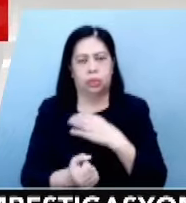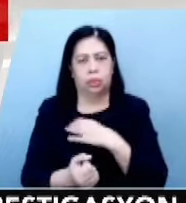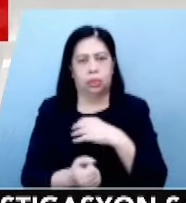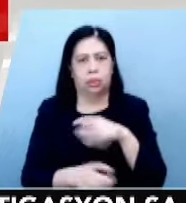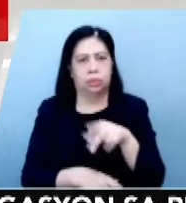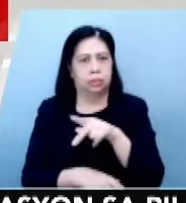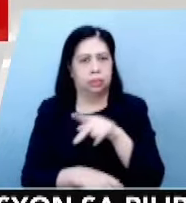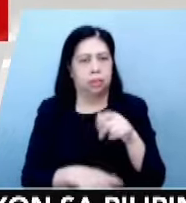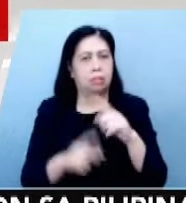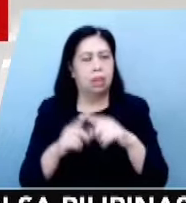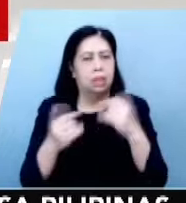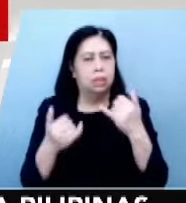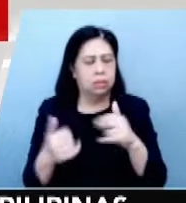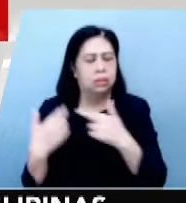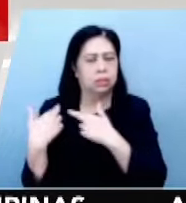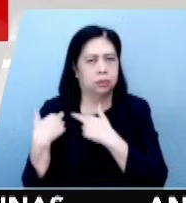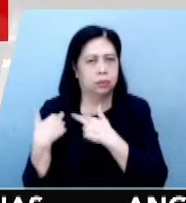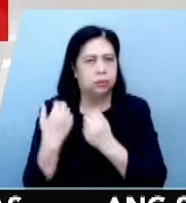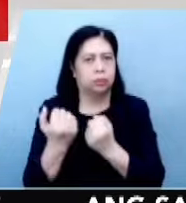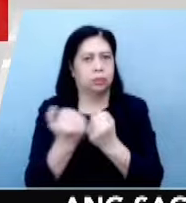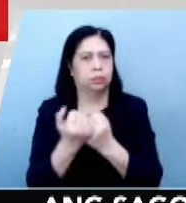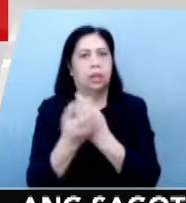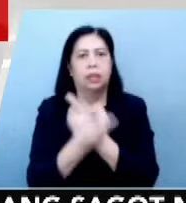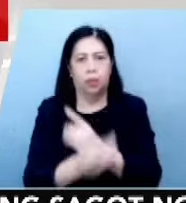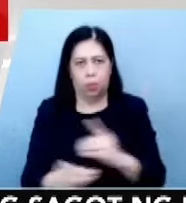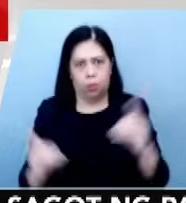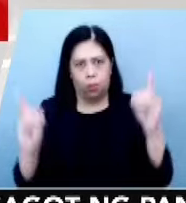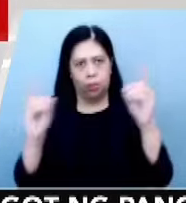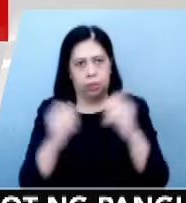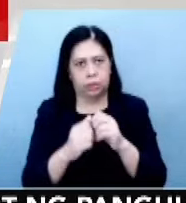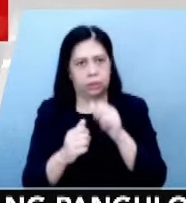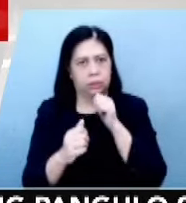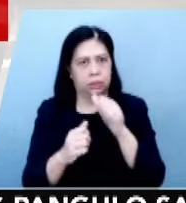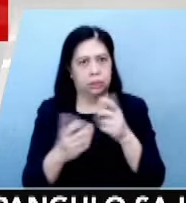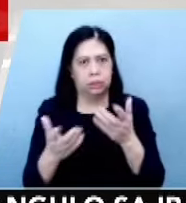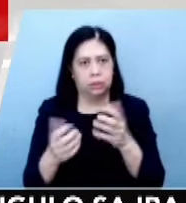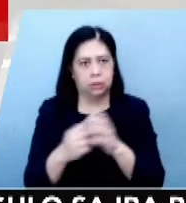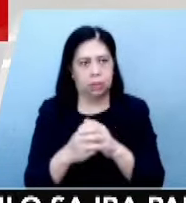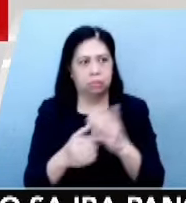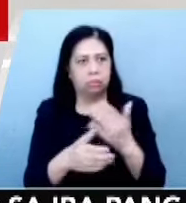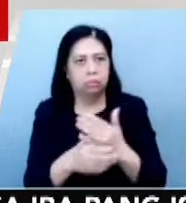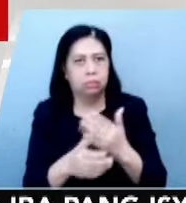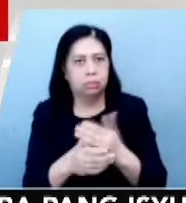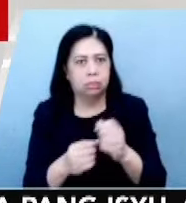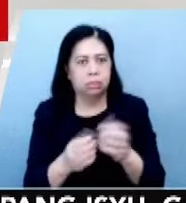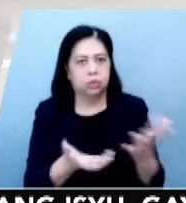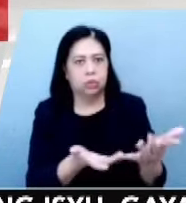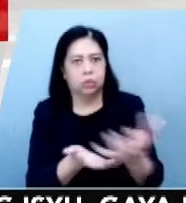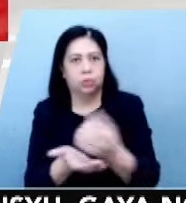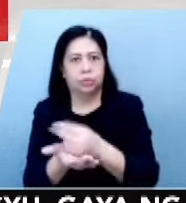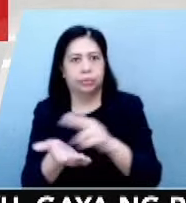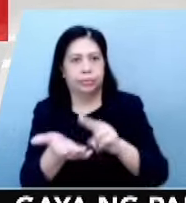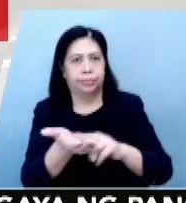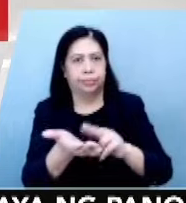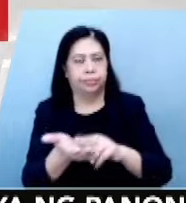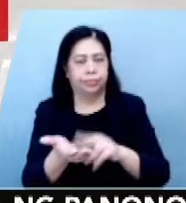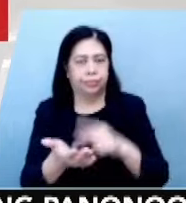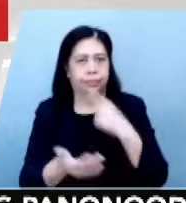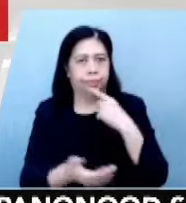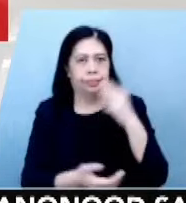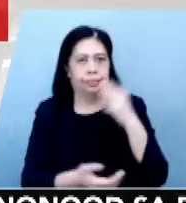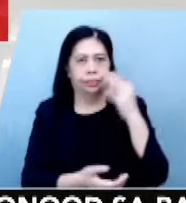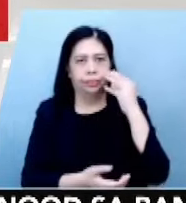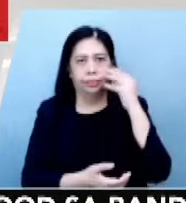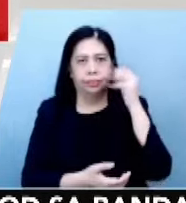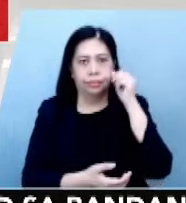silang tungkuling itaguyod ang demokrasya rito nang hindi direktang nakikialam sa pagkolekta ng mga lagda. Tiniyak din niya na ang mga panukal